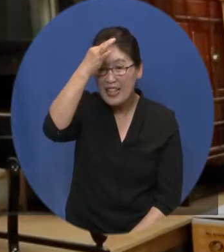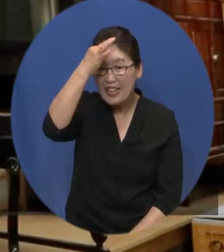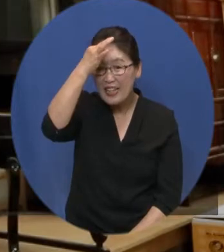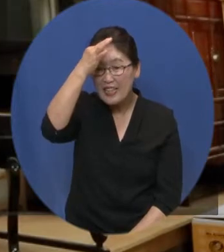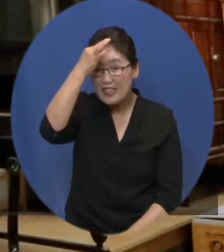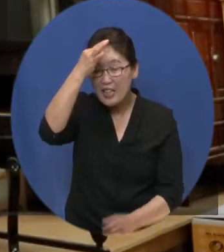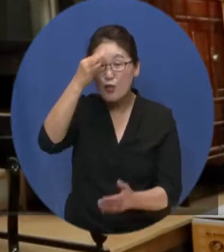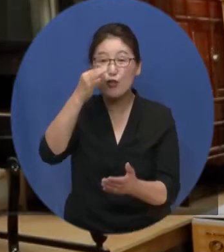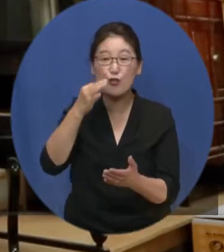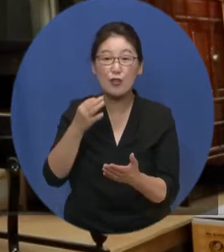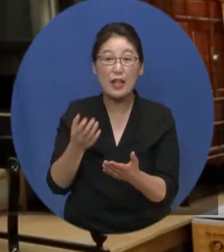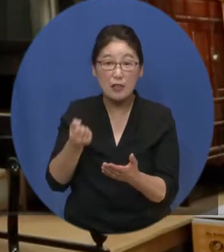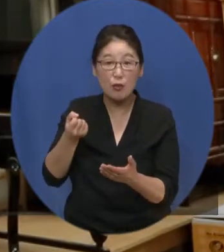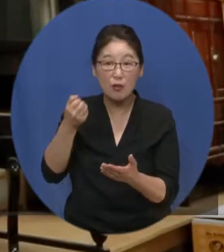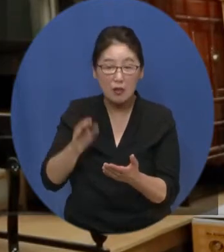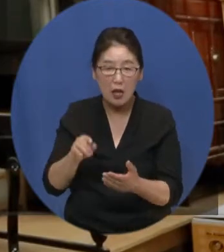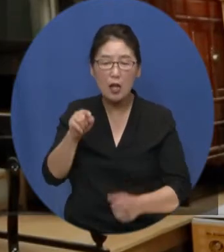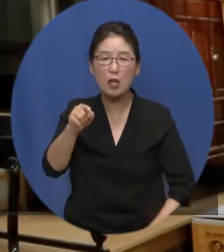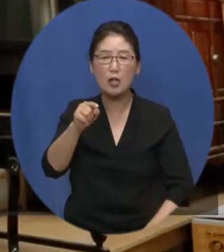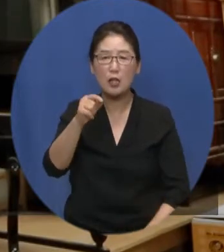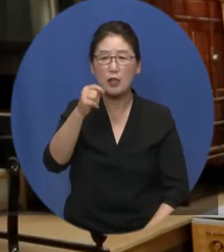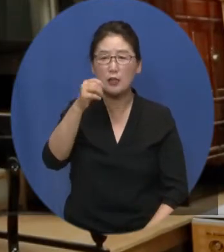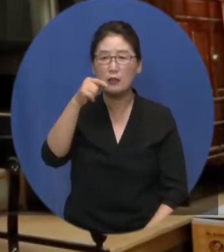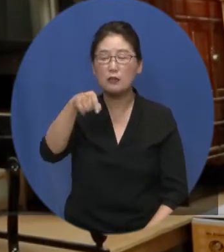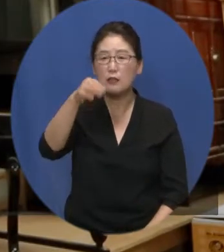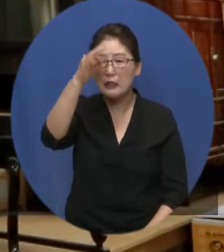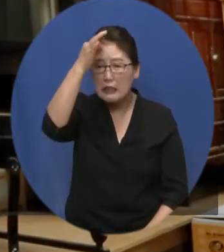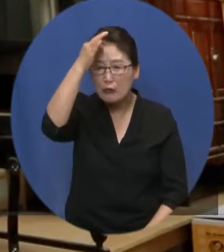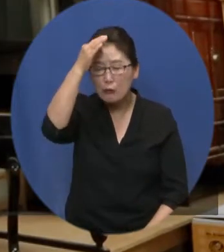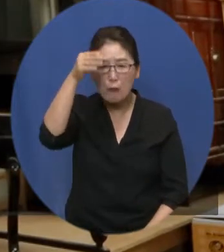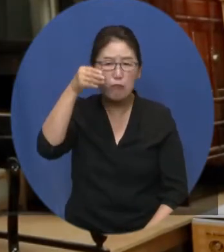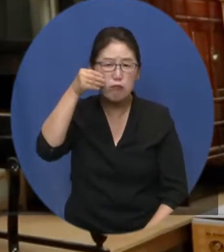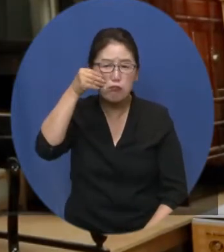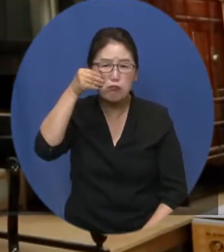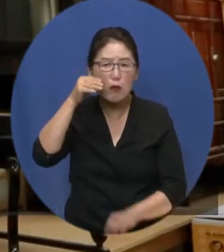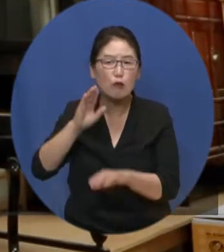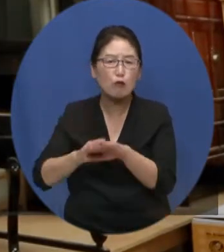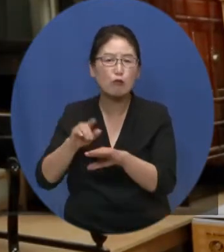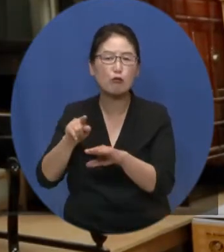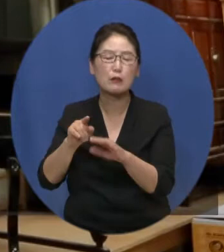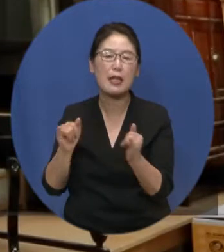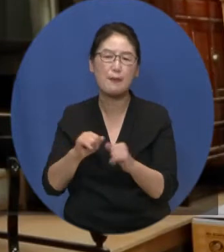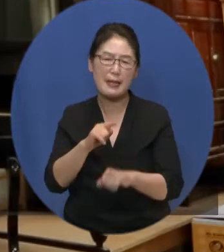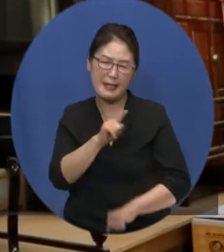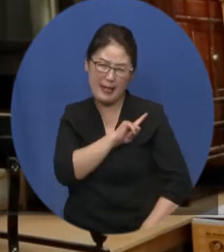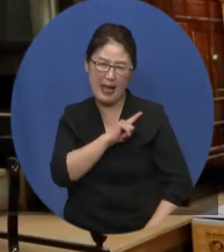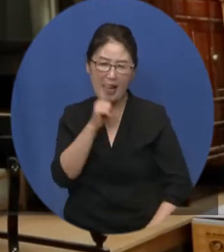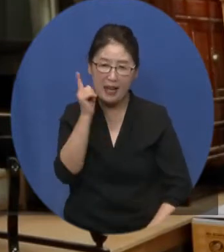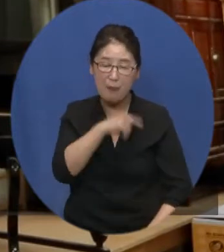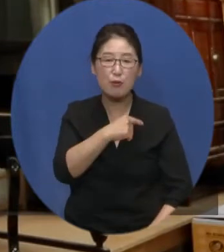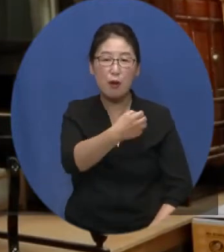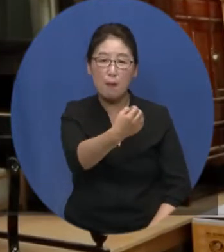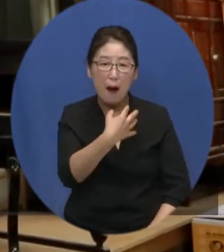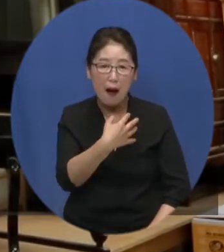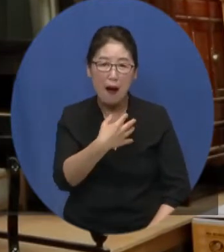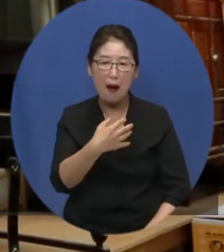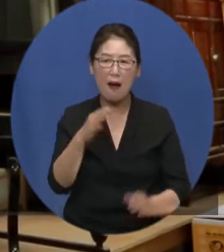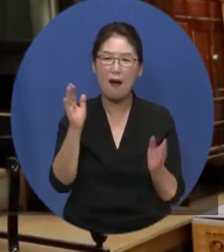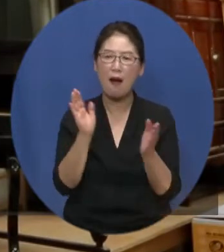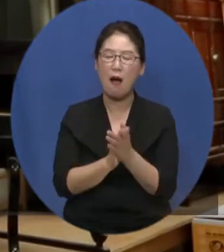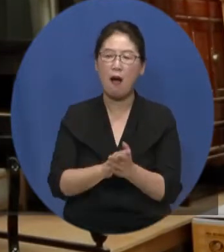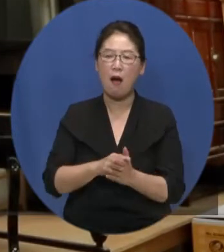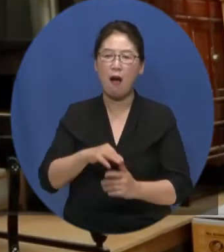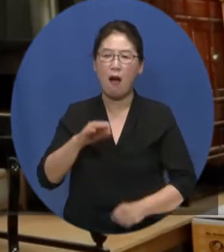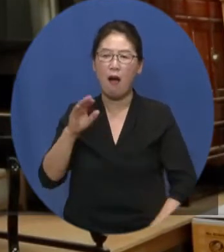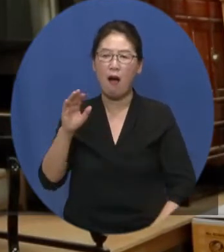사람이 이 세상에서 제일 나쁜 사람이에요 그 한마디 제가 이제 돌은 거죠 예 그러면서 강변북로 선거에선 더러